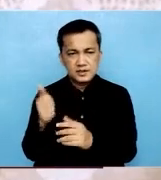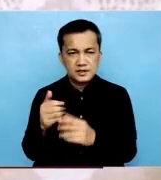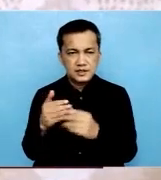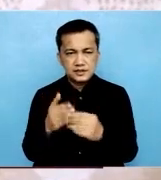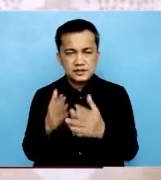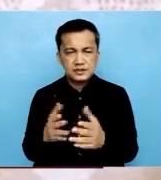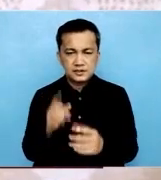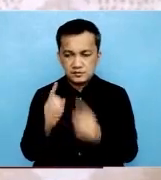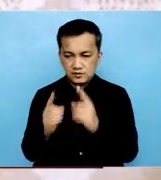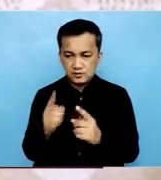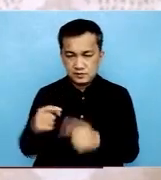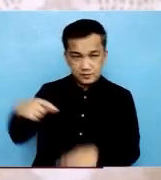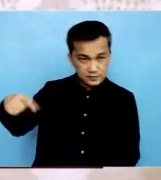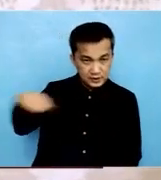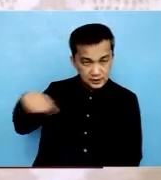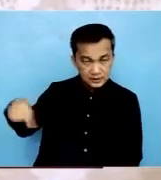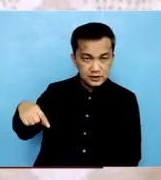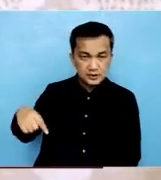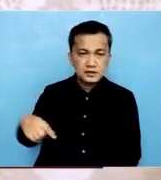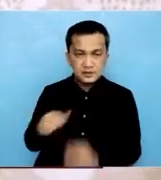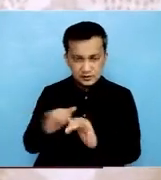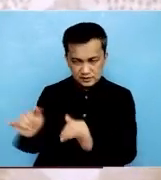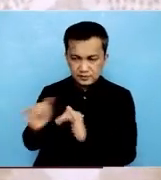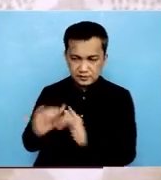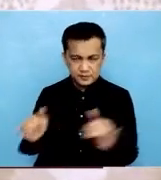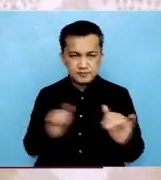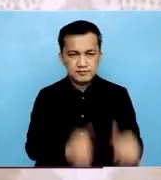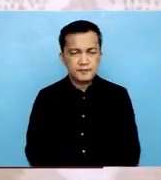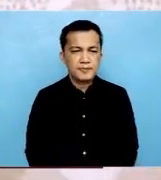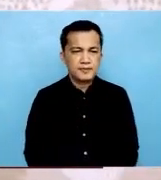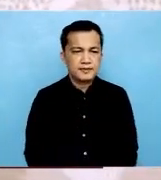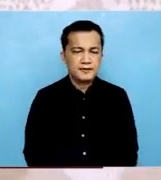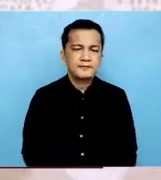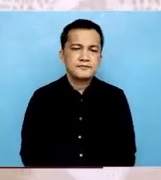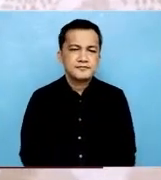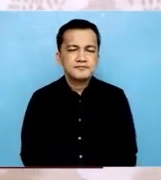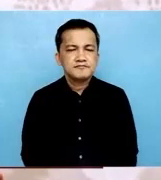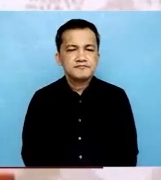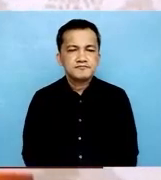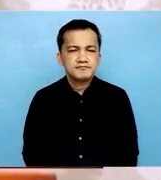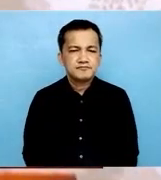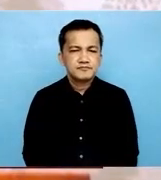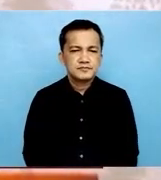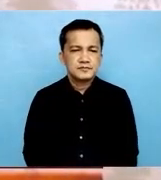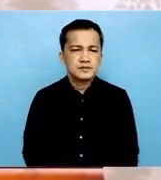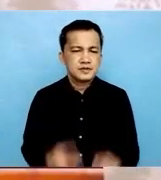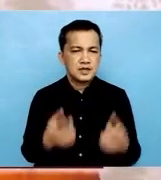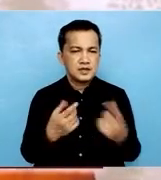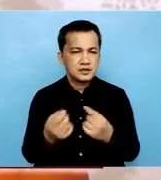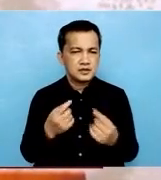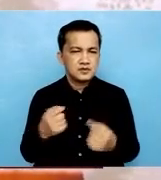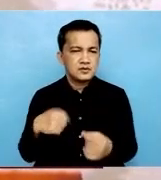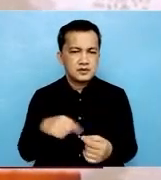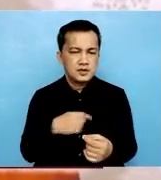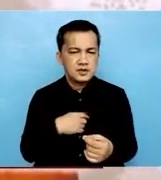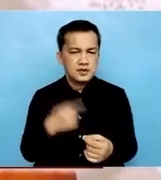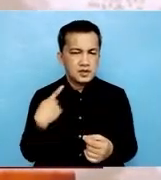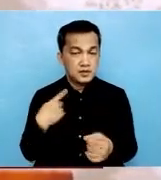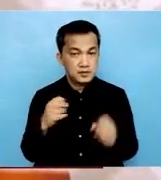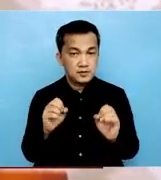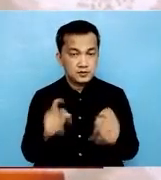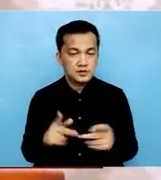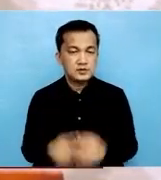akin, pero ganun din, puro ganun ang tawag nila. Ginagawa na lang natin, pagka may pagkakataon,